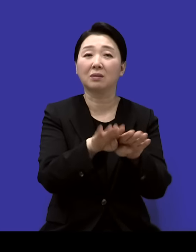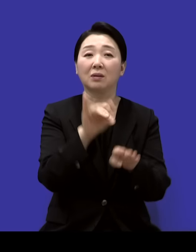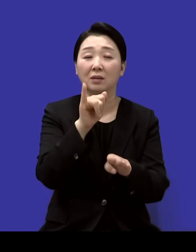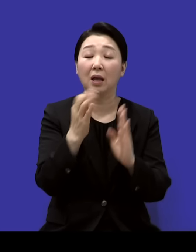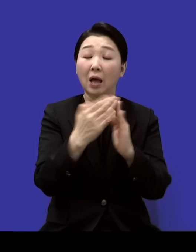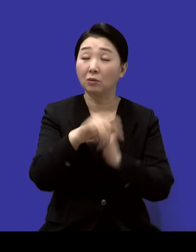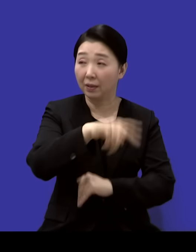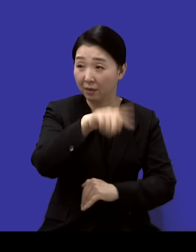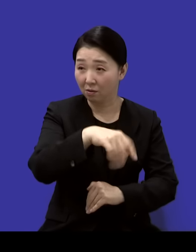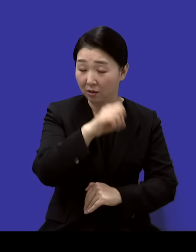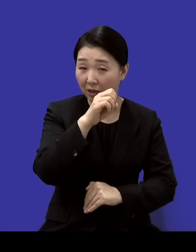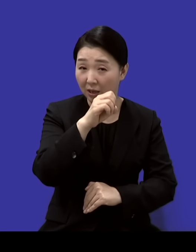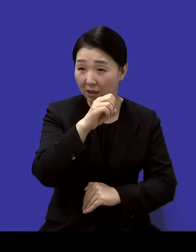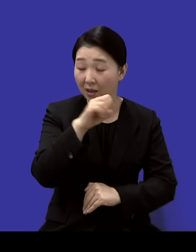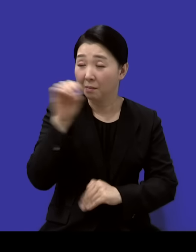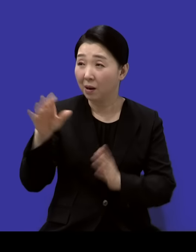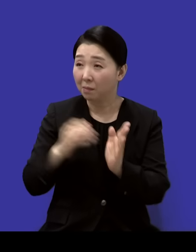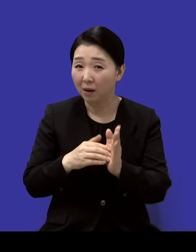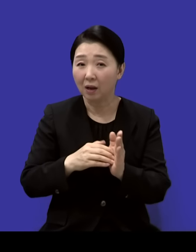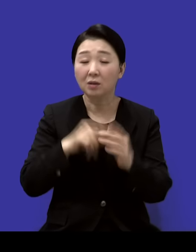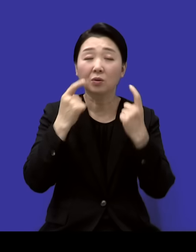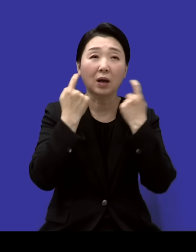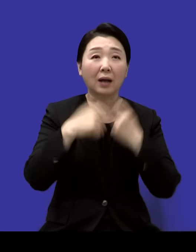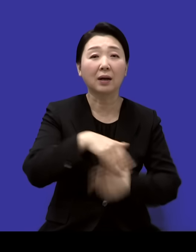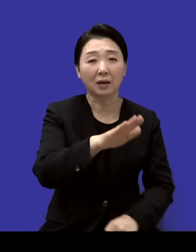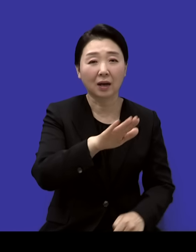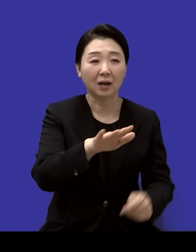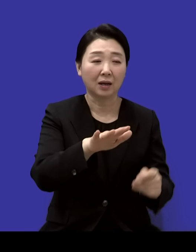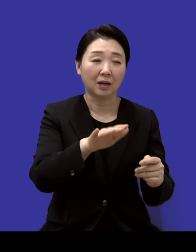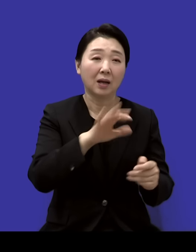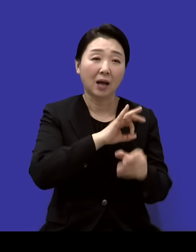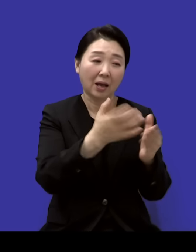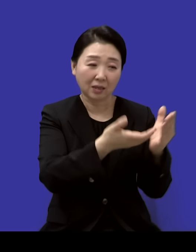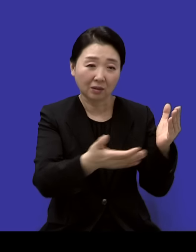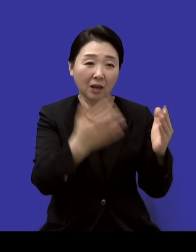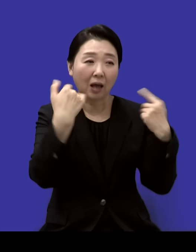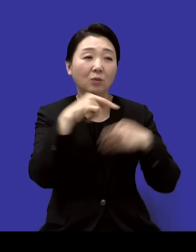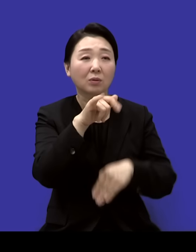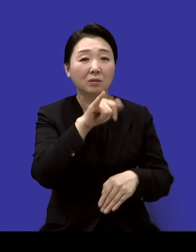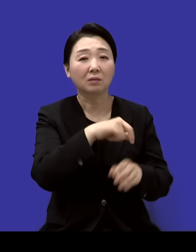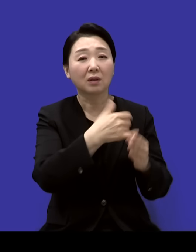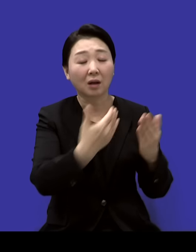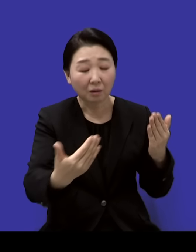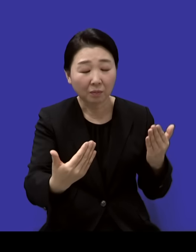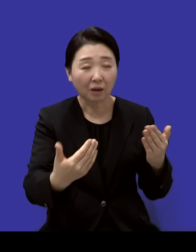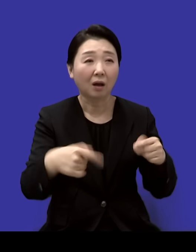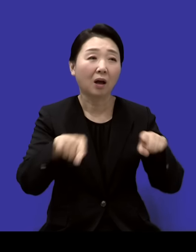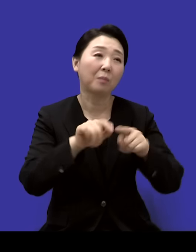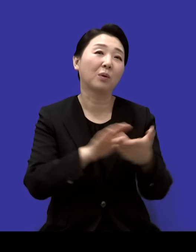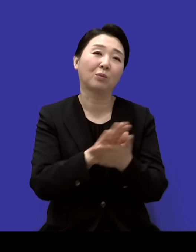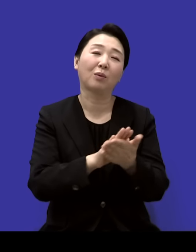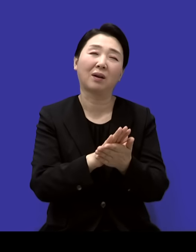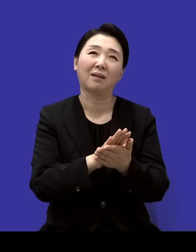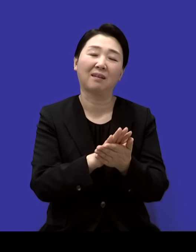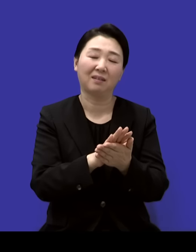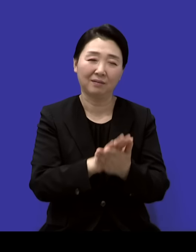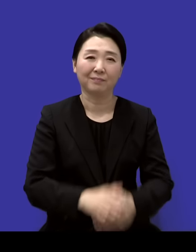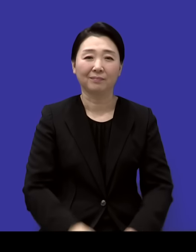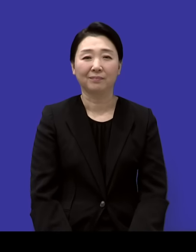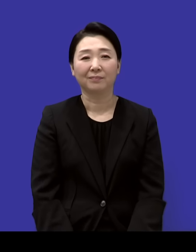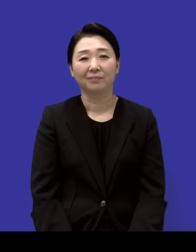하고 나가는데 그 길로 한강에 가거나 안양천 앞에 학교가 있었는데 그냥 안양천에 가서 소금쟁이랑 놀고 그냥 그렇게